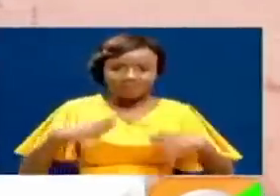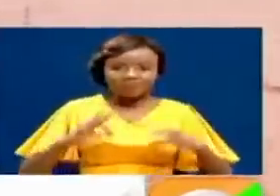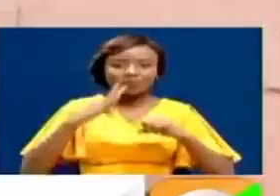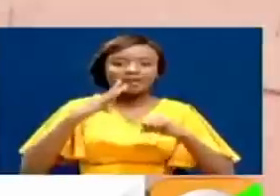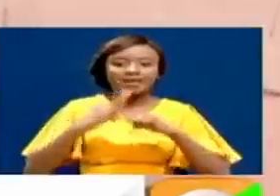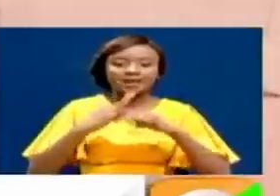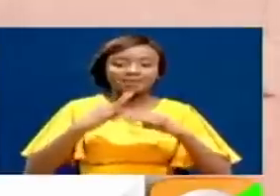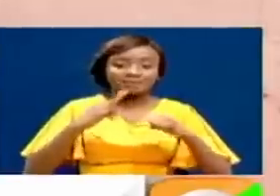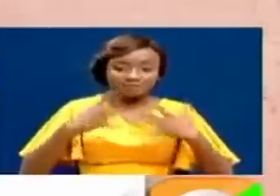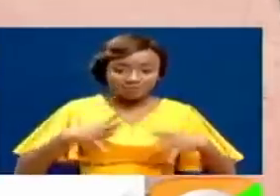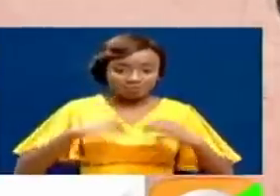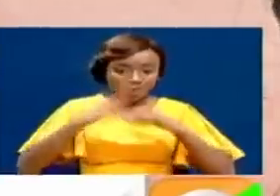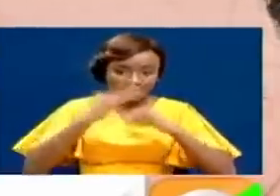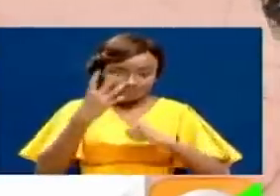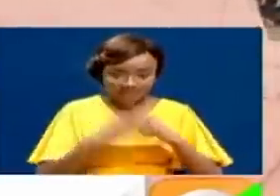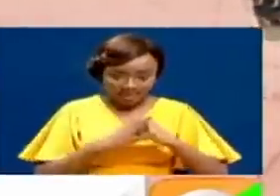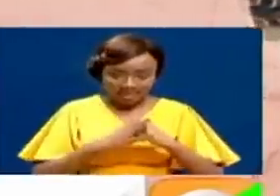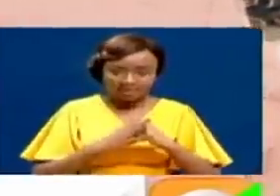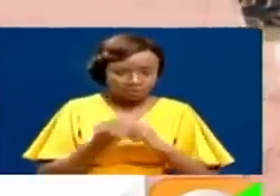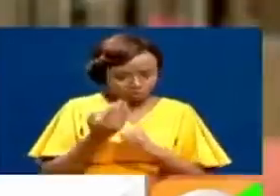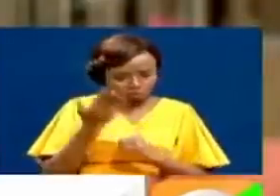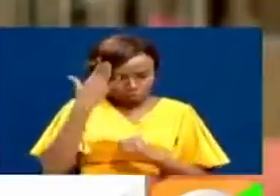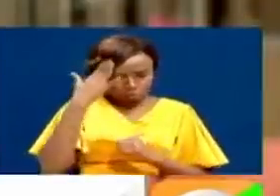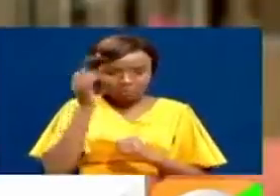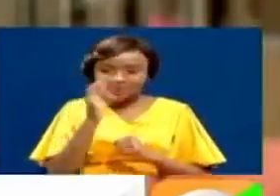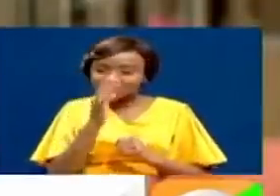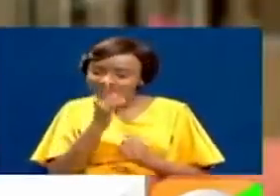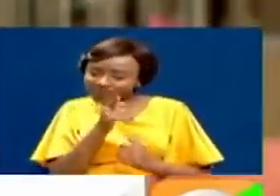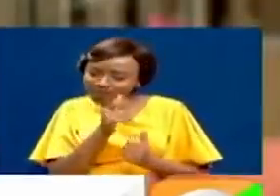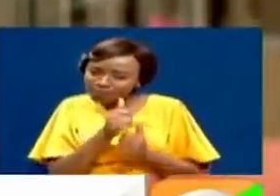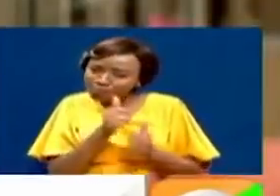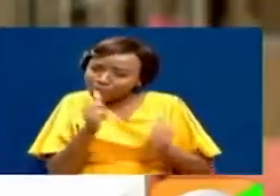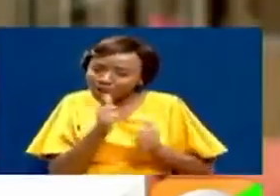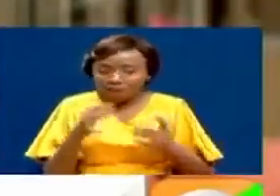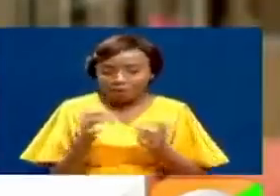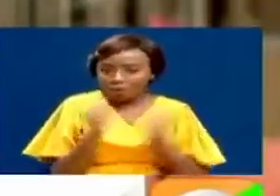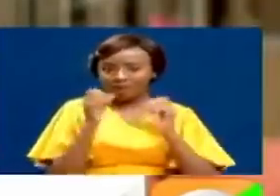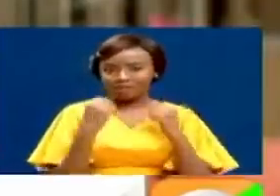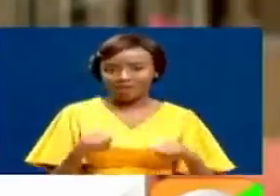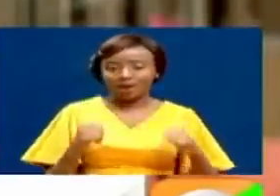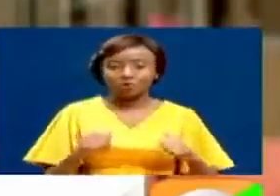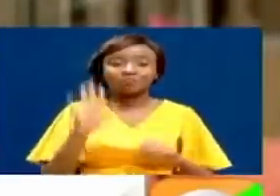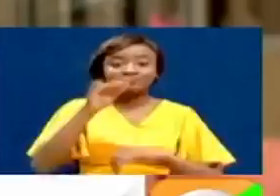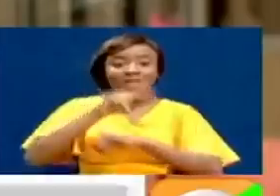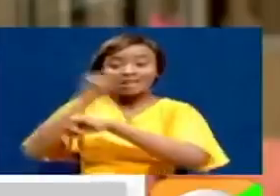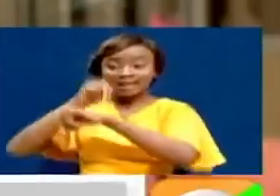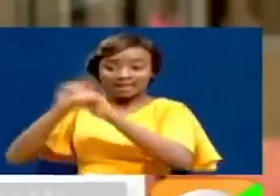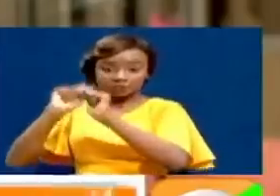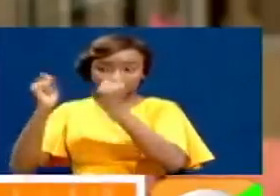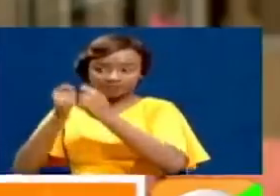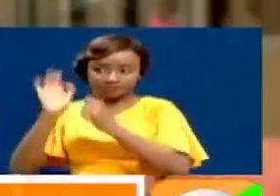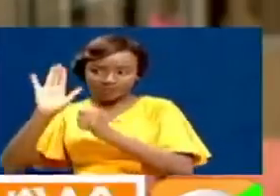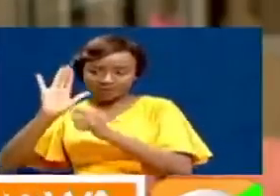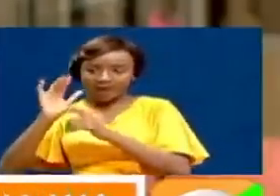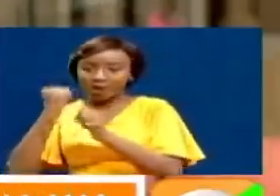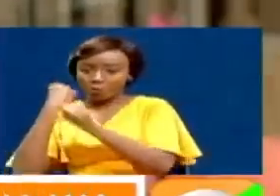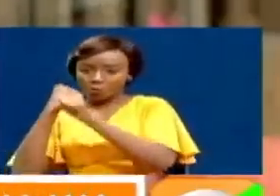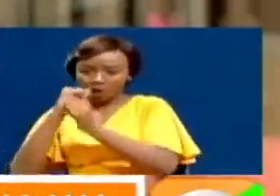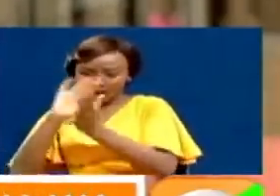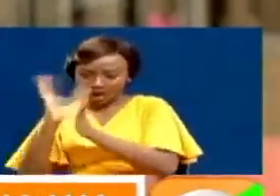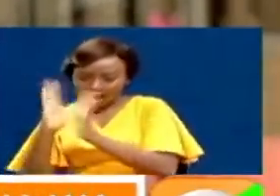89 kubaini iwapo wako sawa. And the national team is making arrangements on